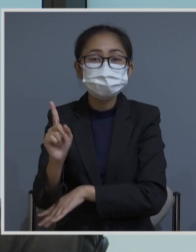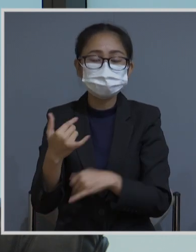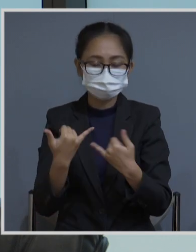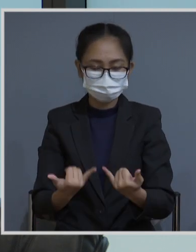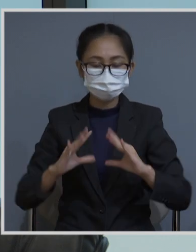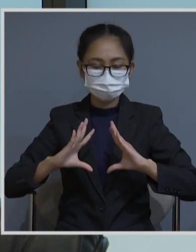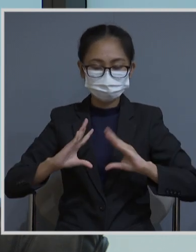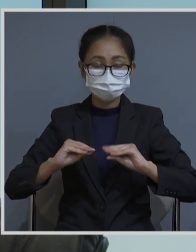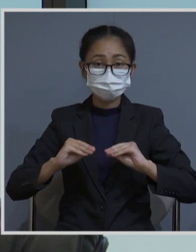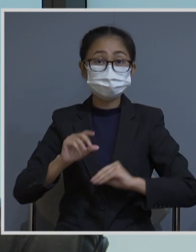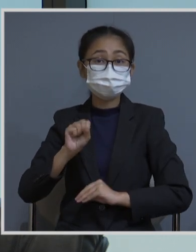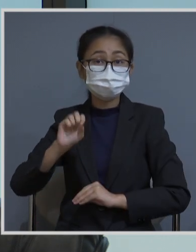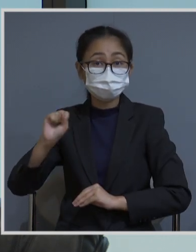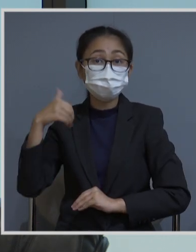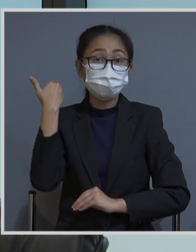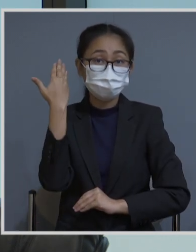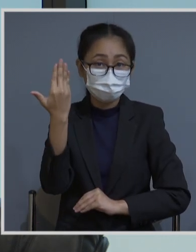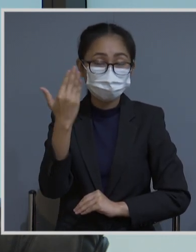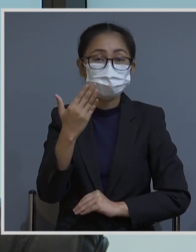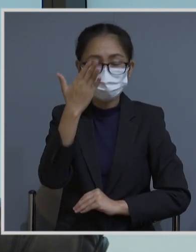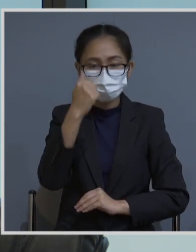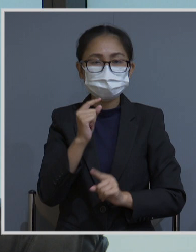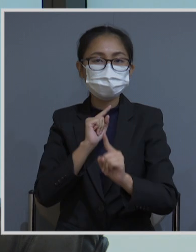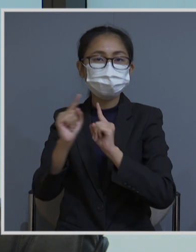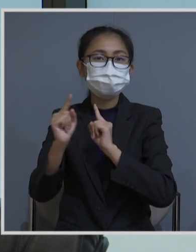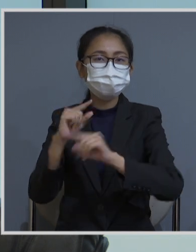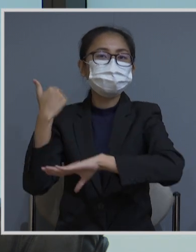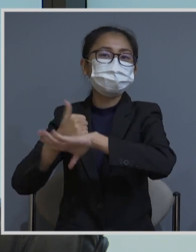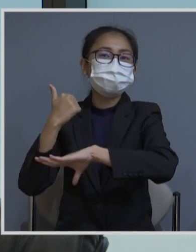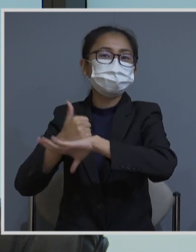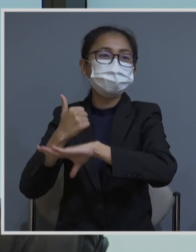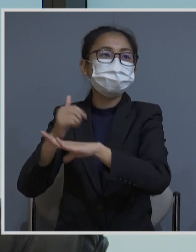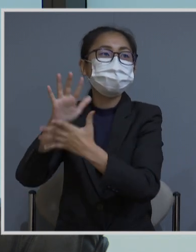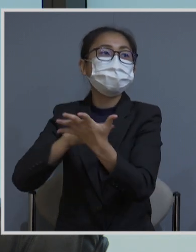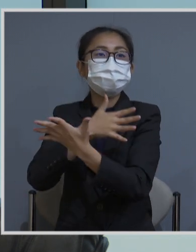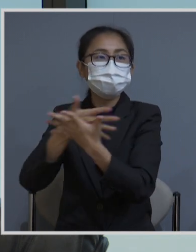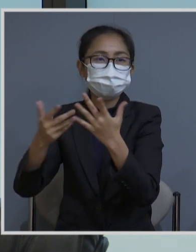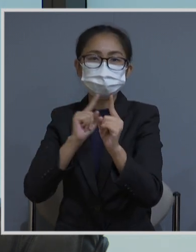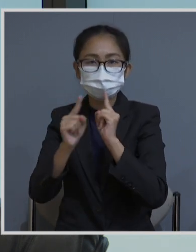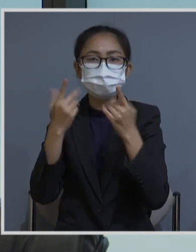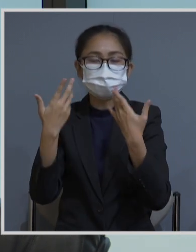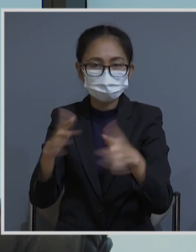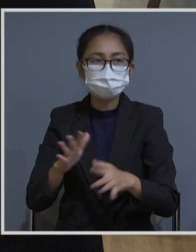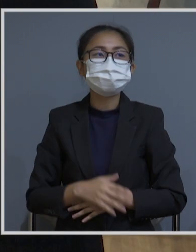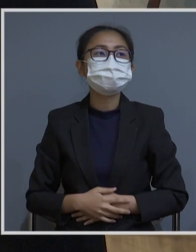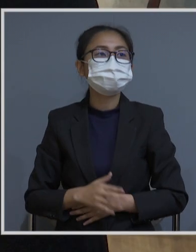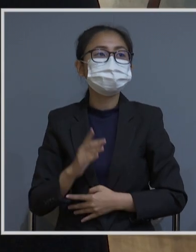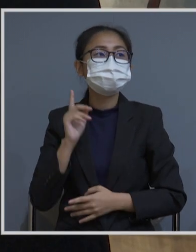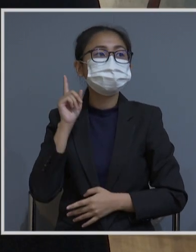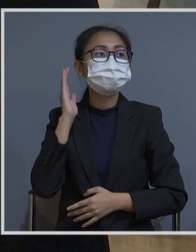นี้กำลังประชุมสภาเพราะผมได้แจ้งนะผอกองแผนที่นั่งอยู่ข้างหน้าท่านนี้แล้วว่านี่คนนี้